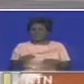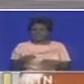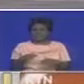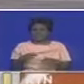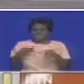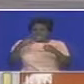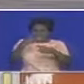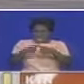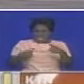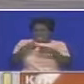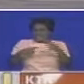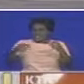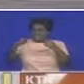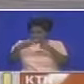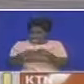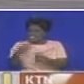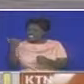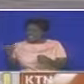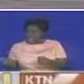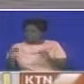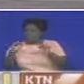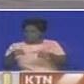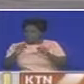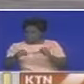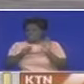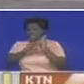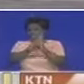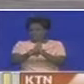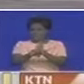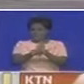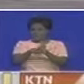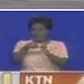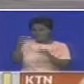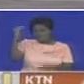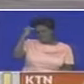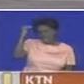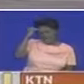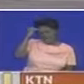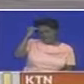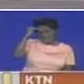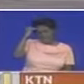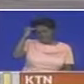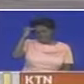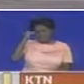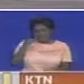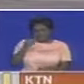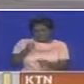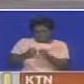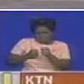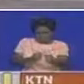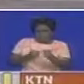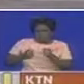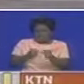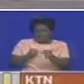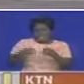miaka nne mtoto ataku ame kwa mfo Kama yeye alikuwa anaj juu ya kuwa sarara ika